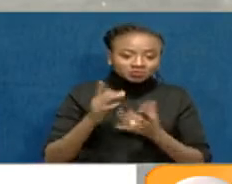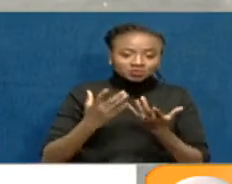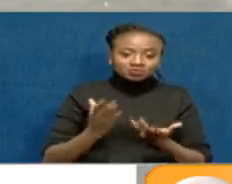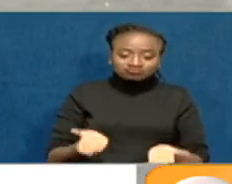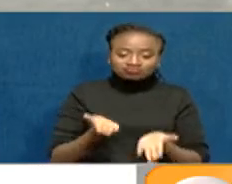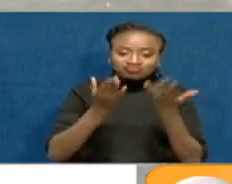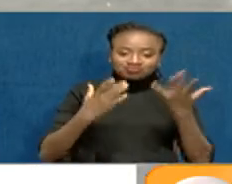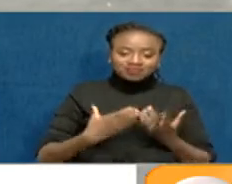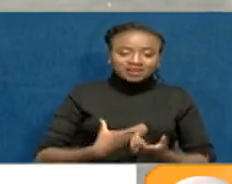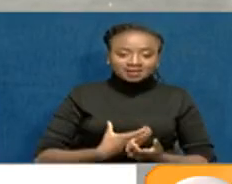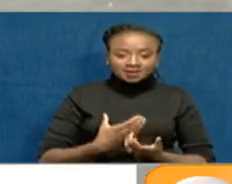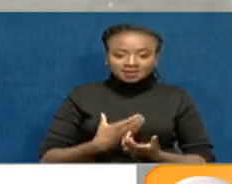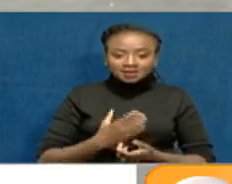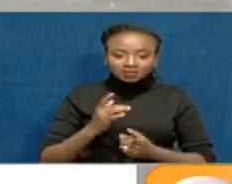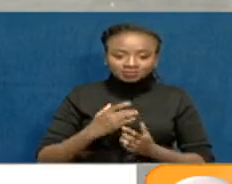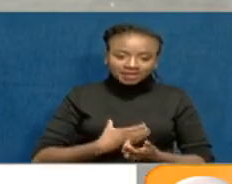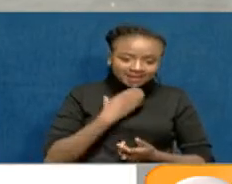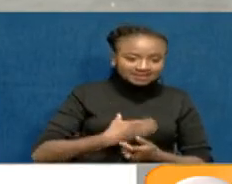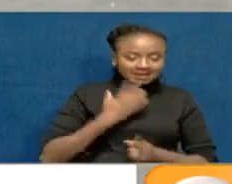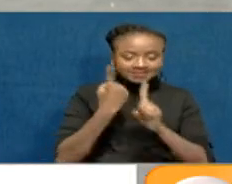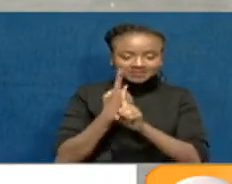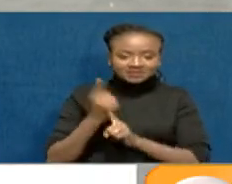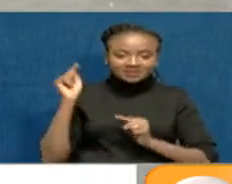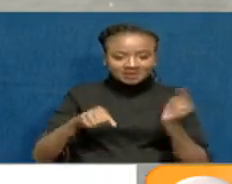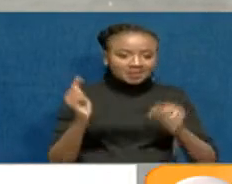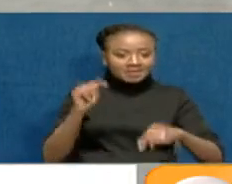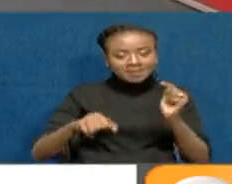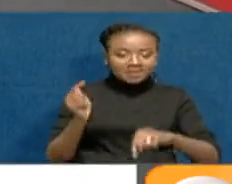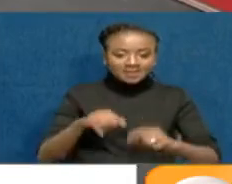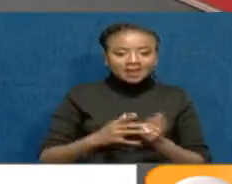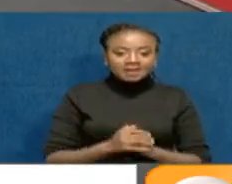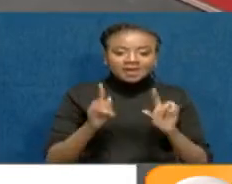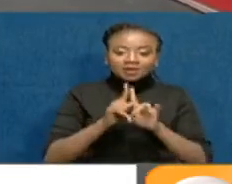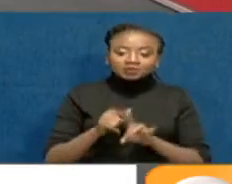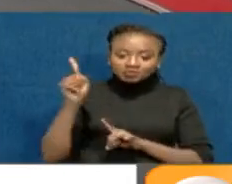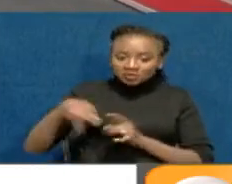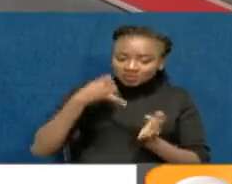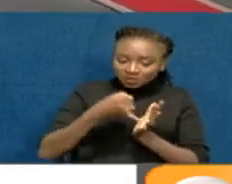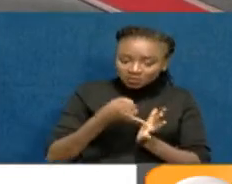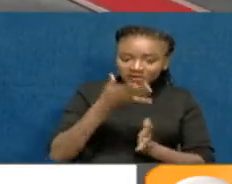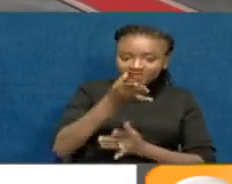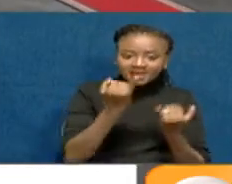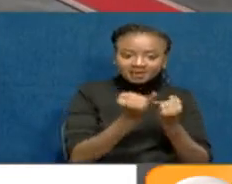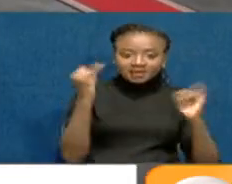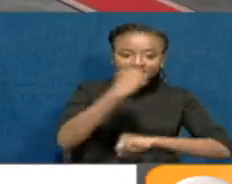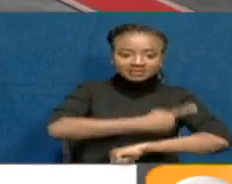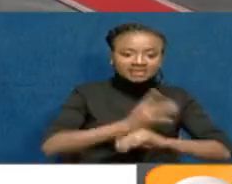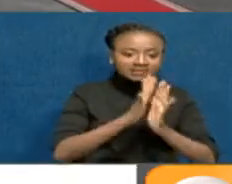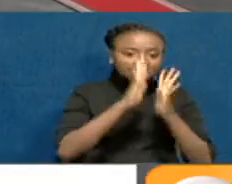mgeni wa heshima wakati wa maadhimisho ya sikukuu ya mwaka huu ya Madaraka hapo siku ya Jumatano.